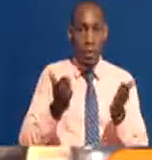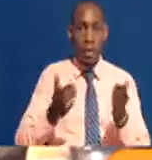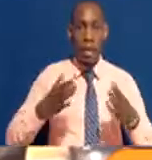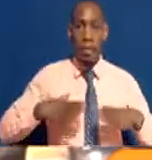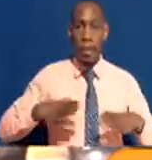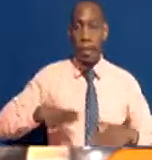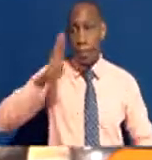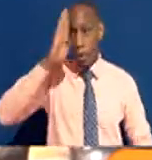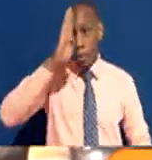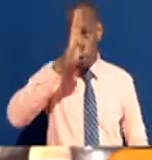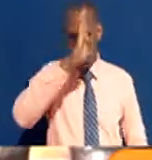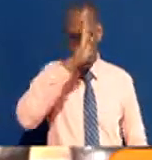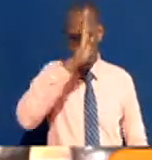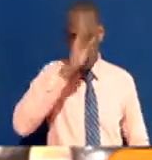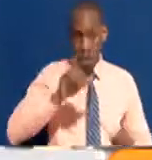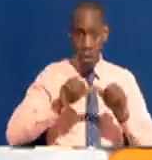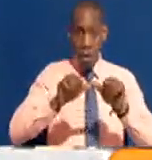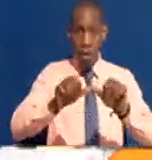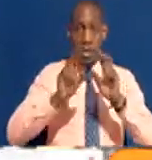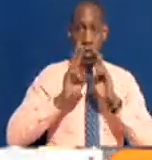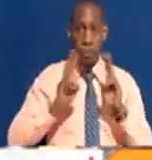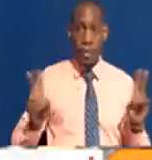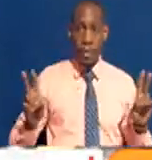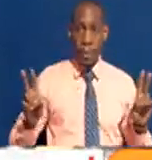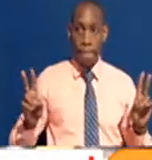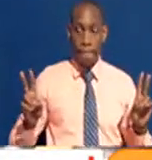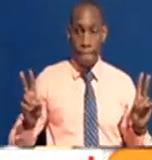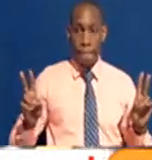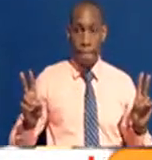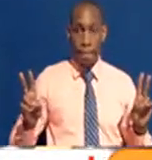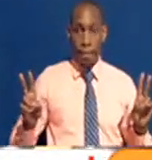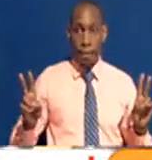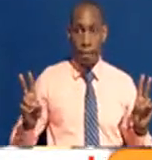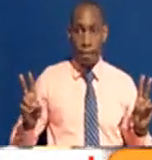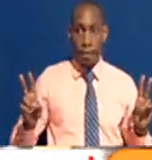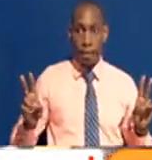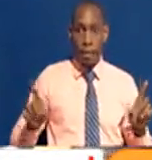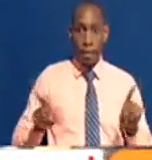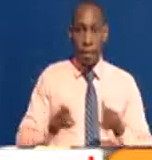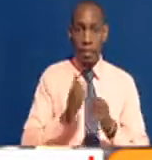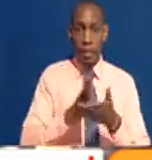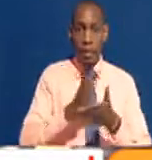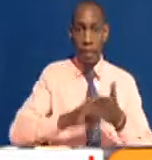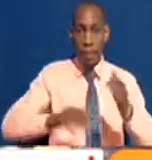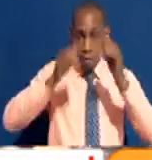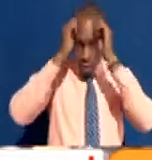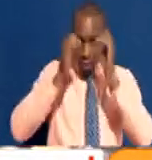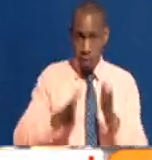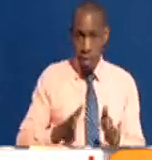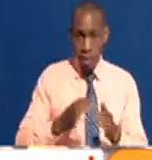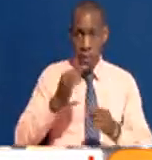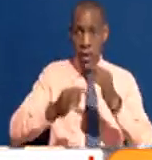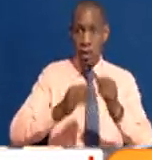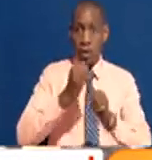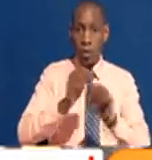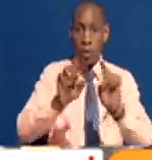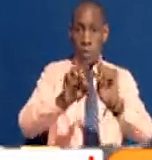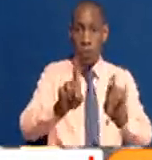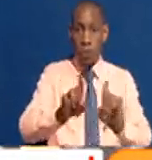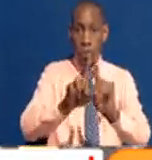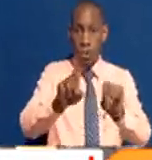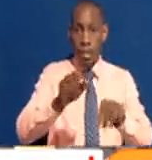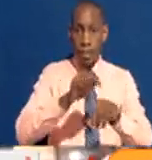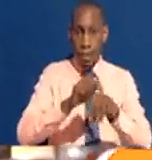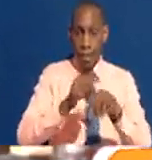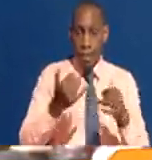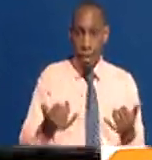of Bungoma to maintain peace and fortitude to ensure that the students who are doing the exams at this